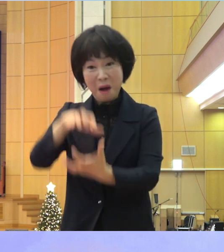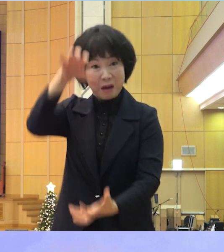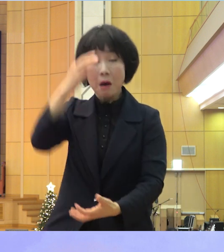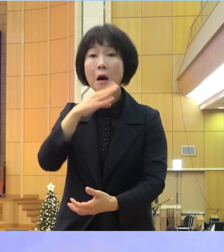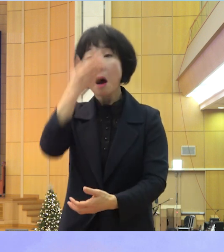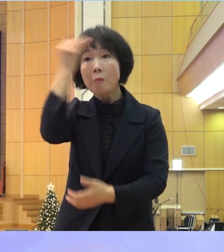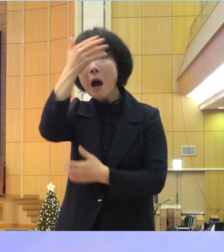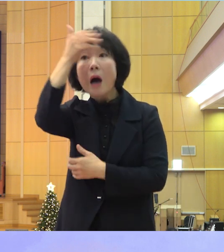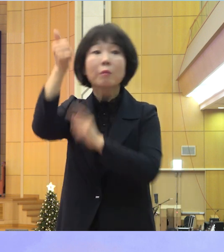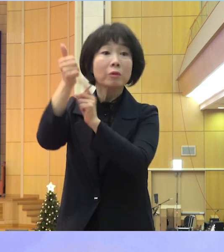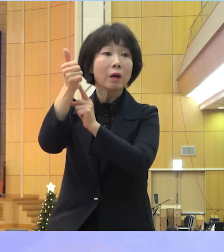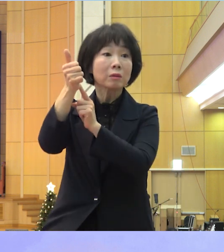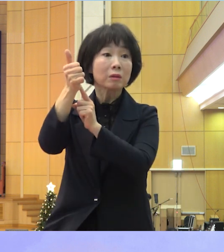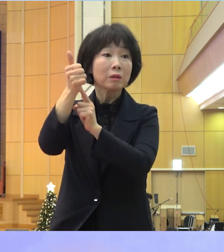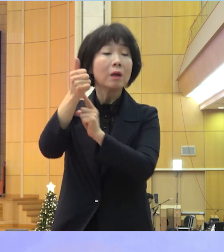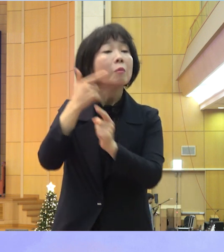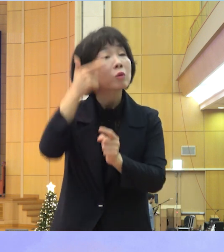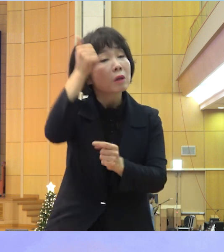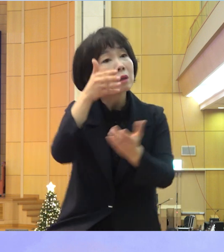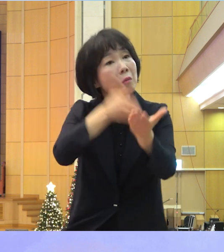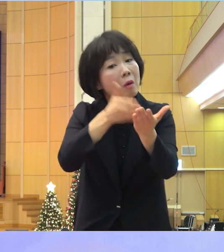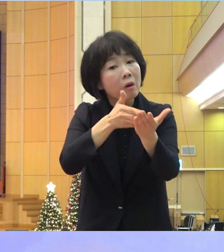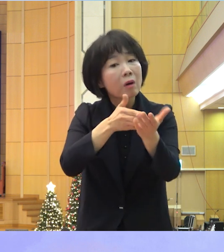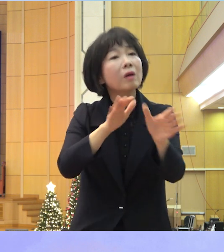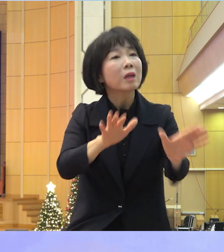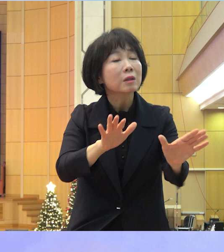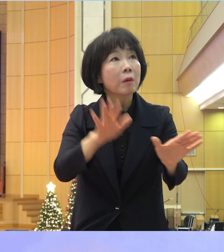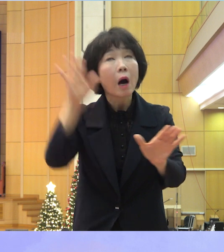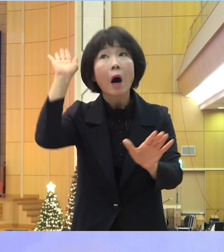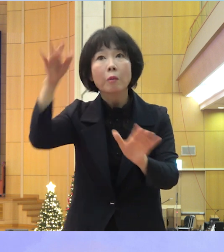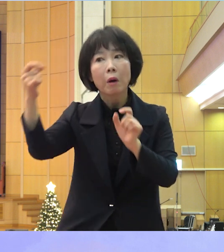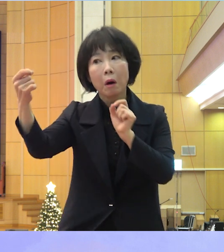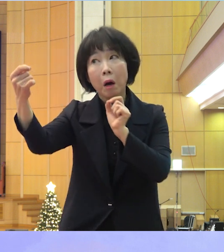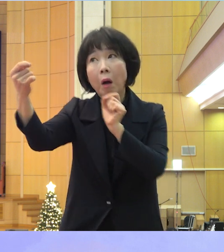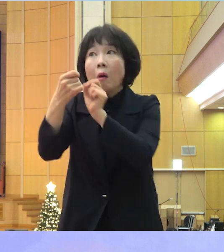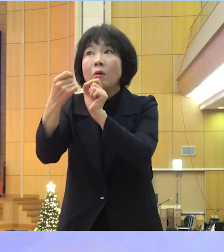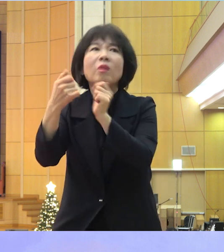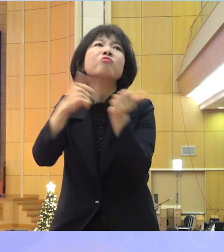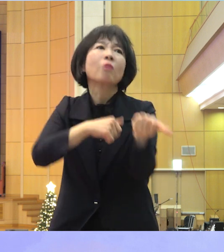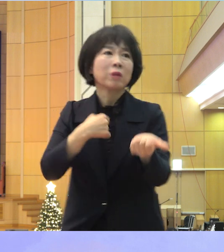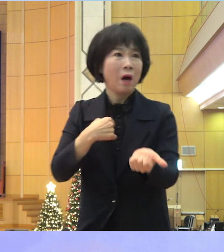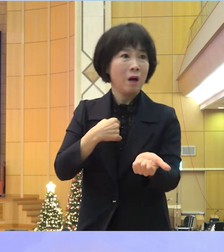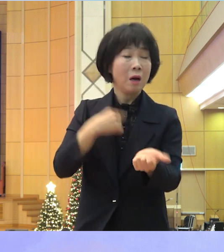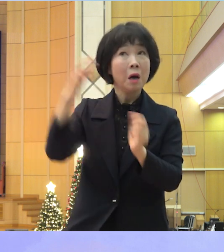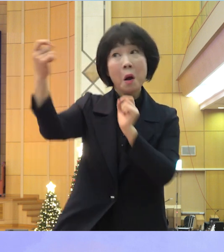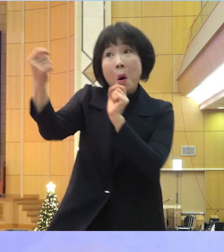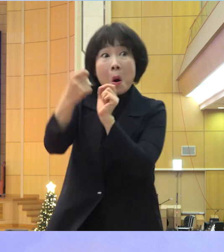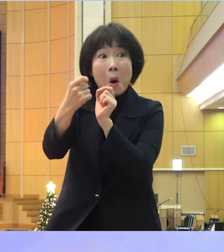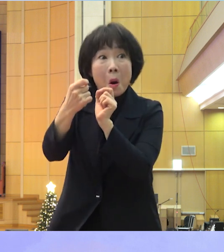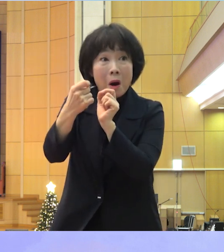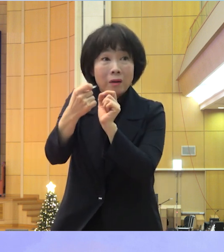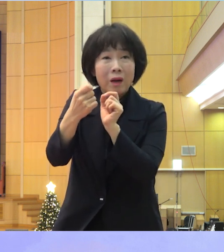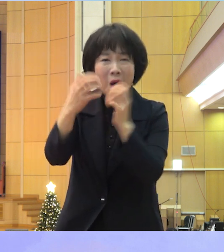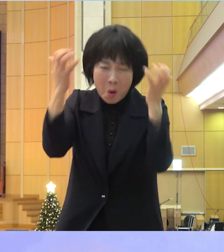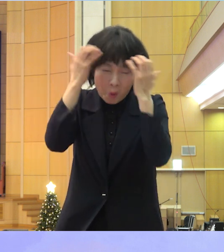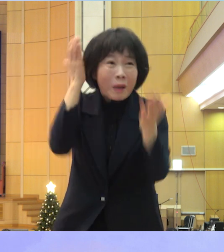안 해요. 목사님 편안하게 천국 가게 기도해